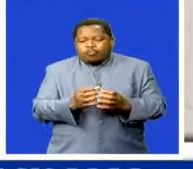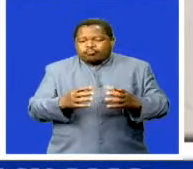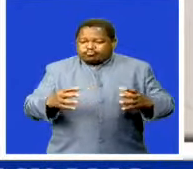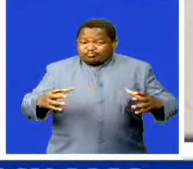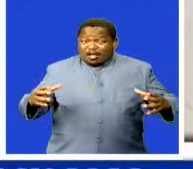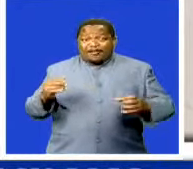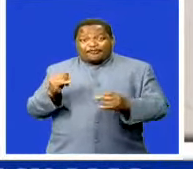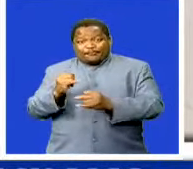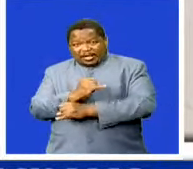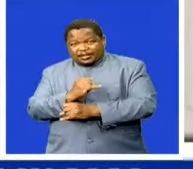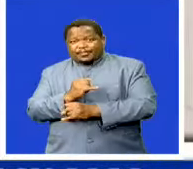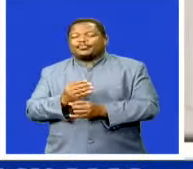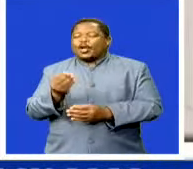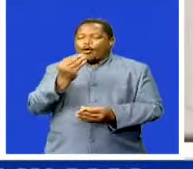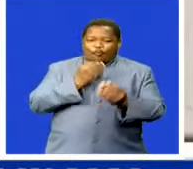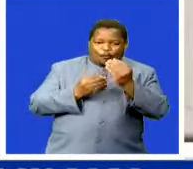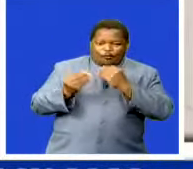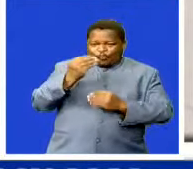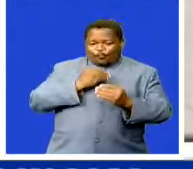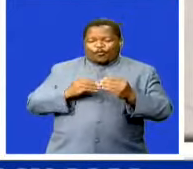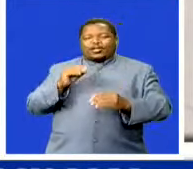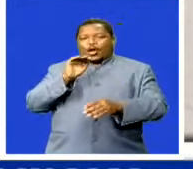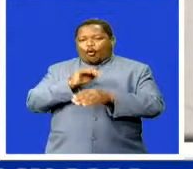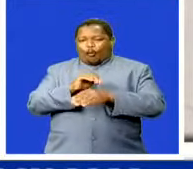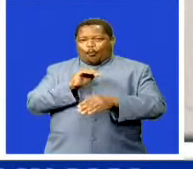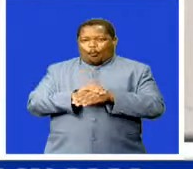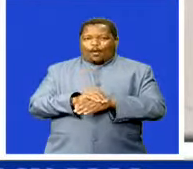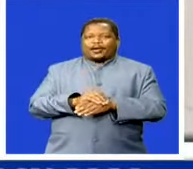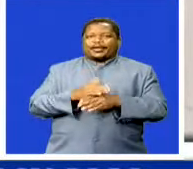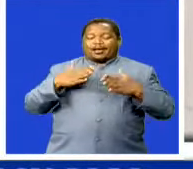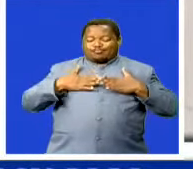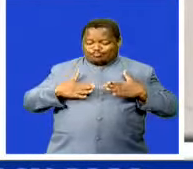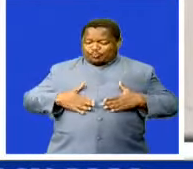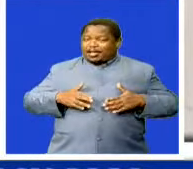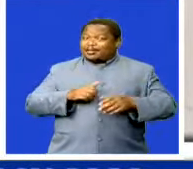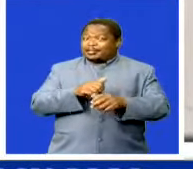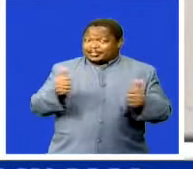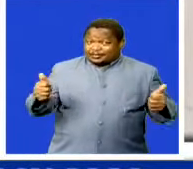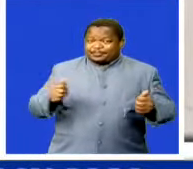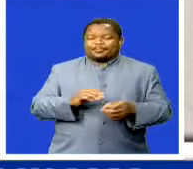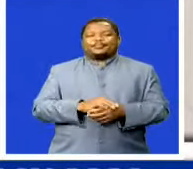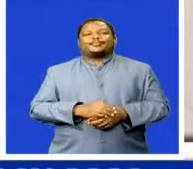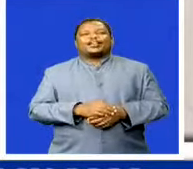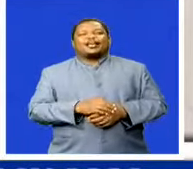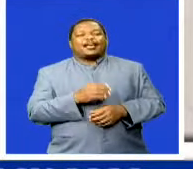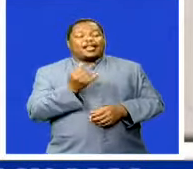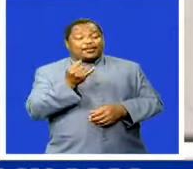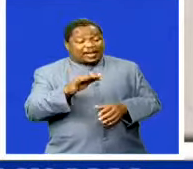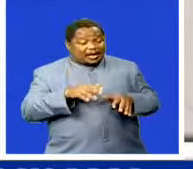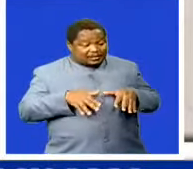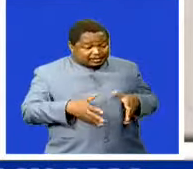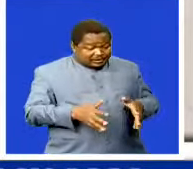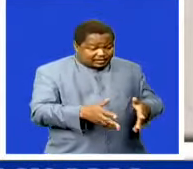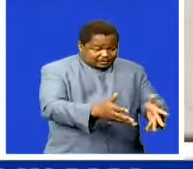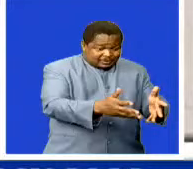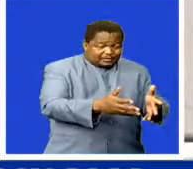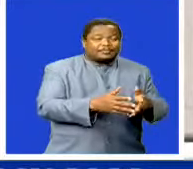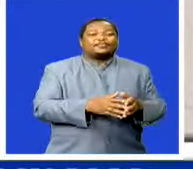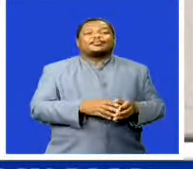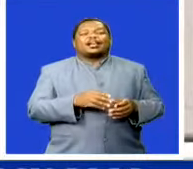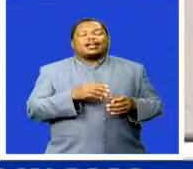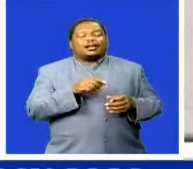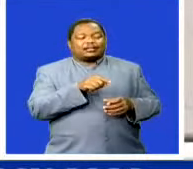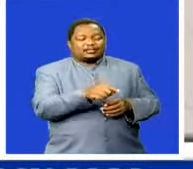lokwenda ukuthi kubalansise le diet naloku sinangabe unalengadze lokulose ukulahla